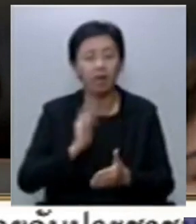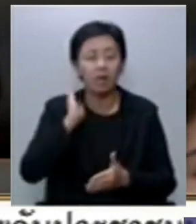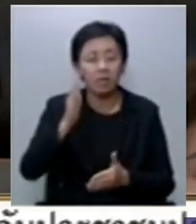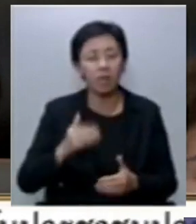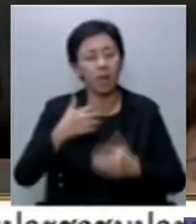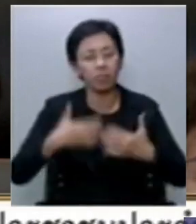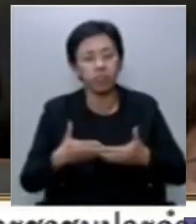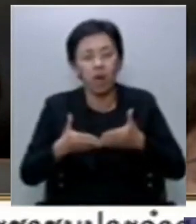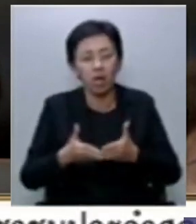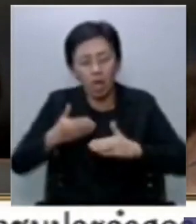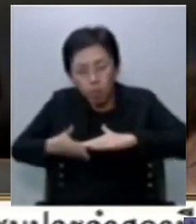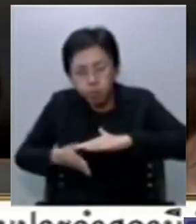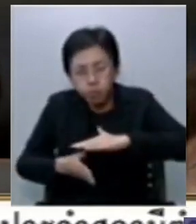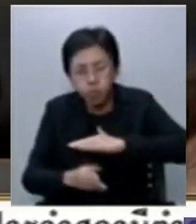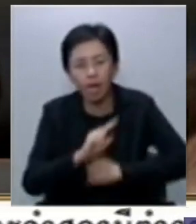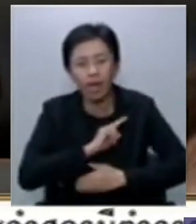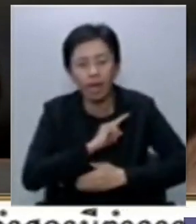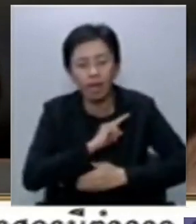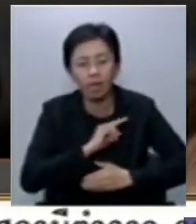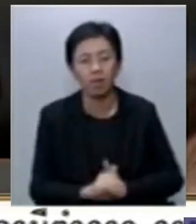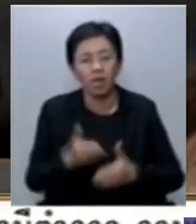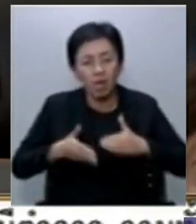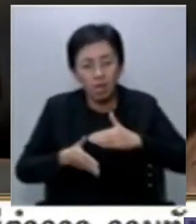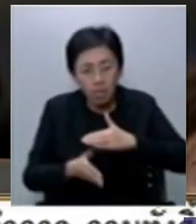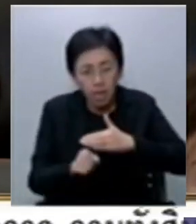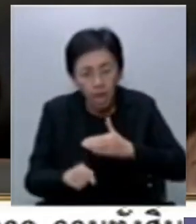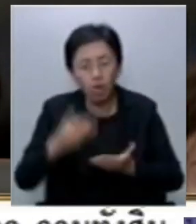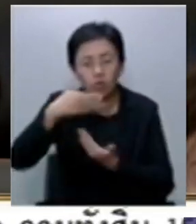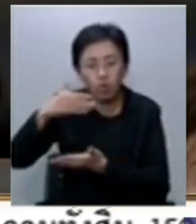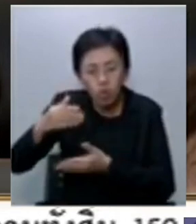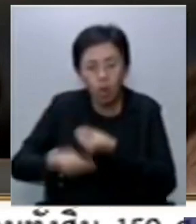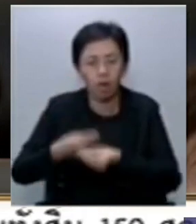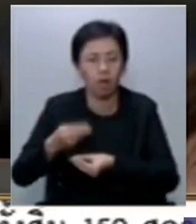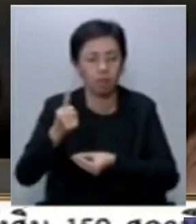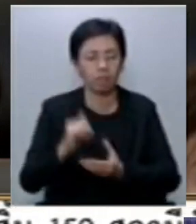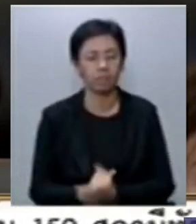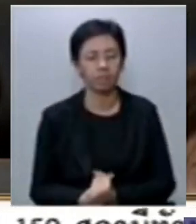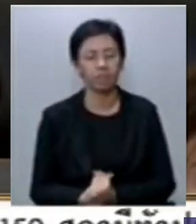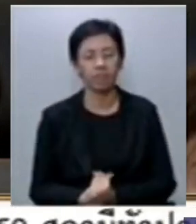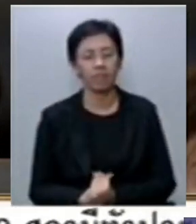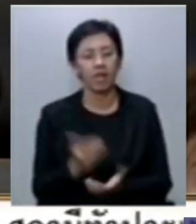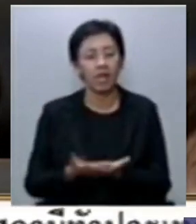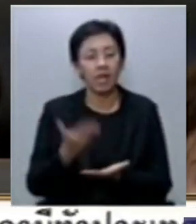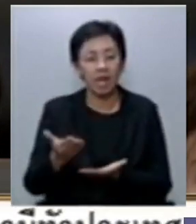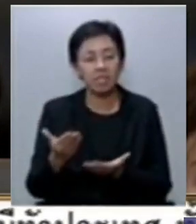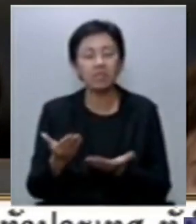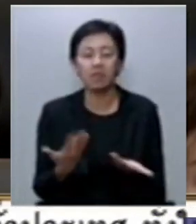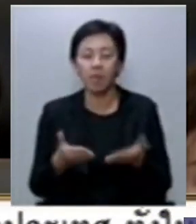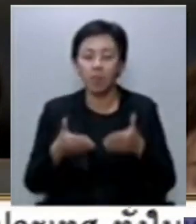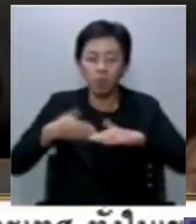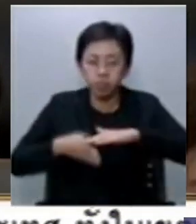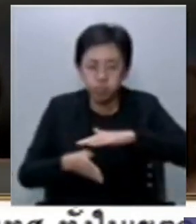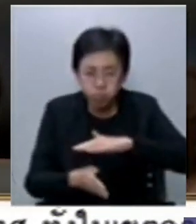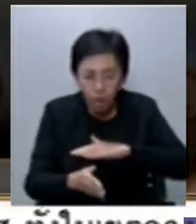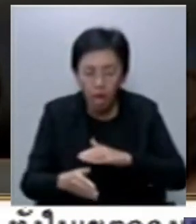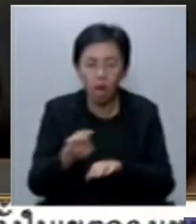ถที่จะผลิตเรือดำน้ำไม่ใช่เพียงแค่ใช้เองนะครับแต่ยังสามารถส่งออกได้ดังนั้นนะครับการซื้ออาวุธนะครับ